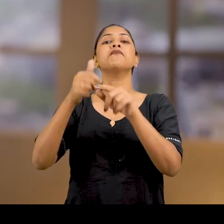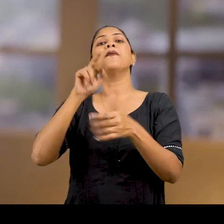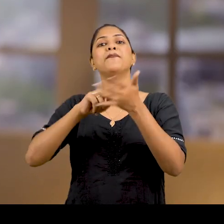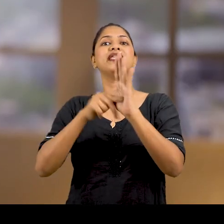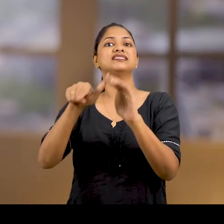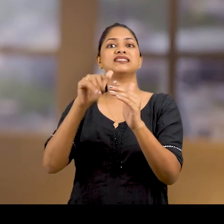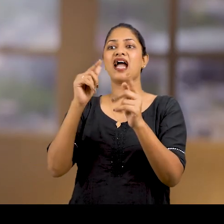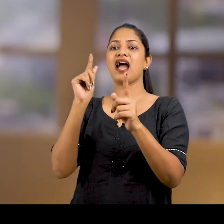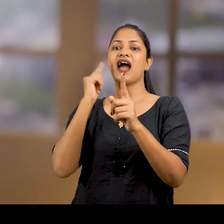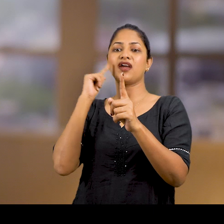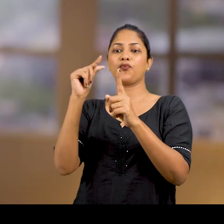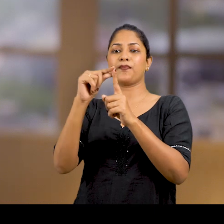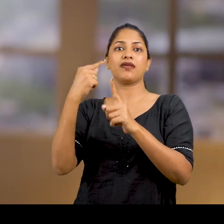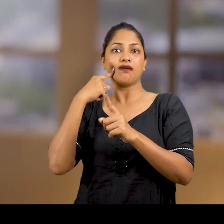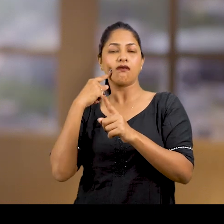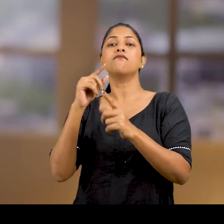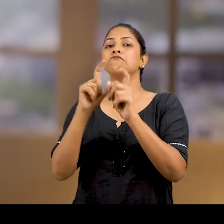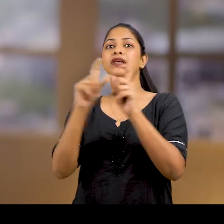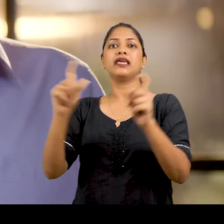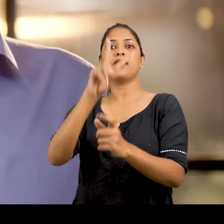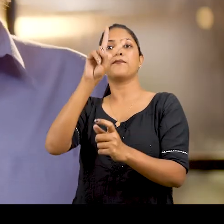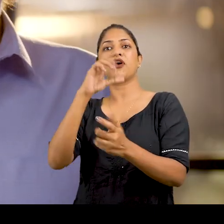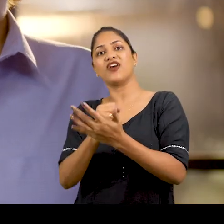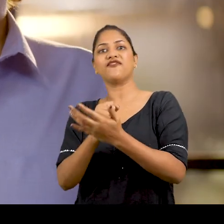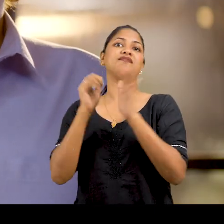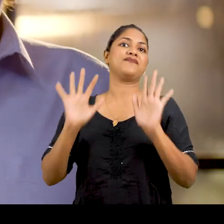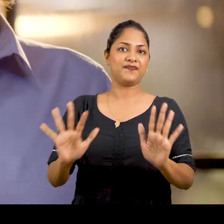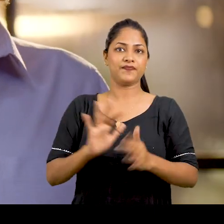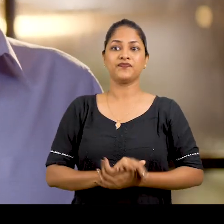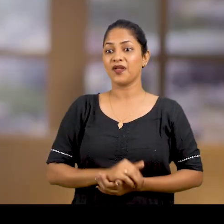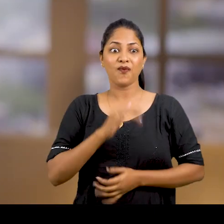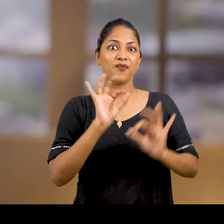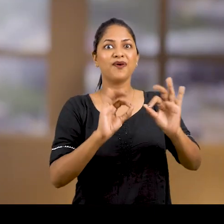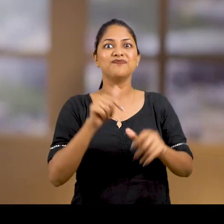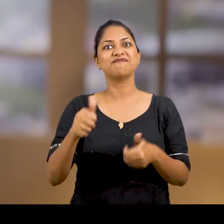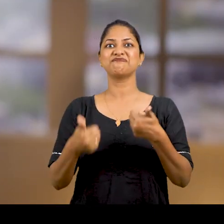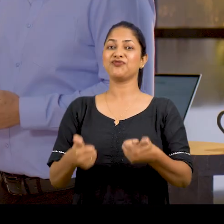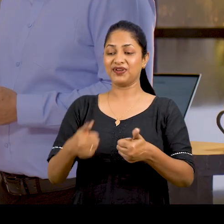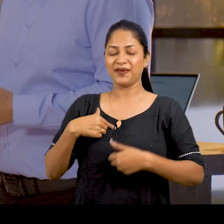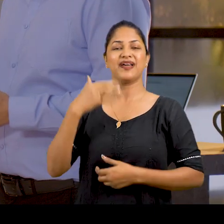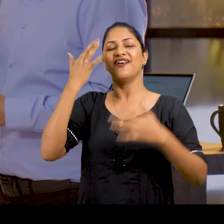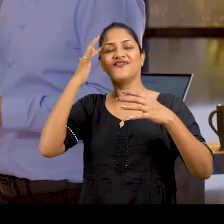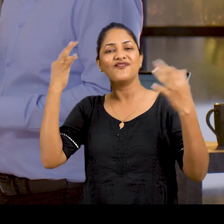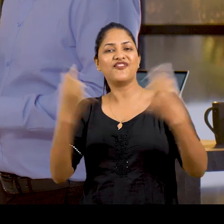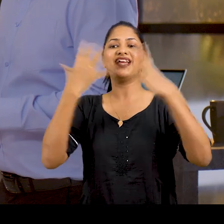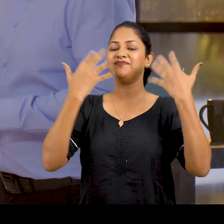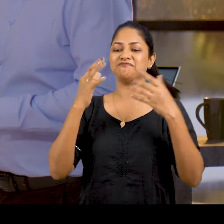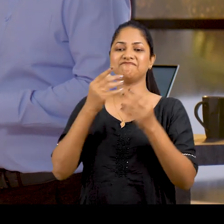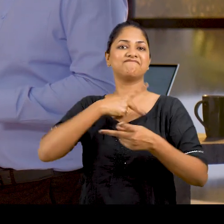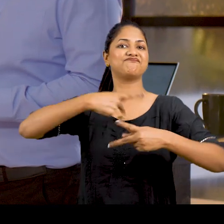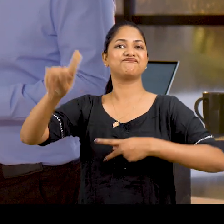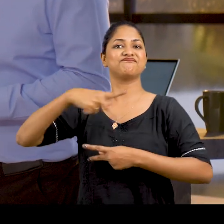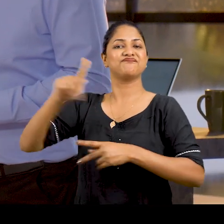ఇది సురక్షితమైనదని మరియు వెరిఫైడ్ అనడానికి ఇది రుజువు. వా, ఇది చాలా బాగుంది. అప్పుడు నిశ్చింతగా నేను డబ్బులు ట్రాన్స్ఫర్